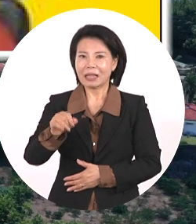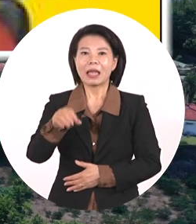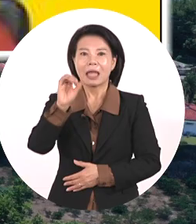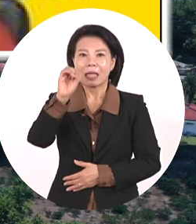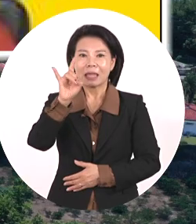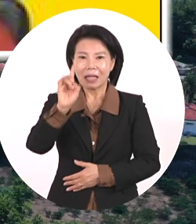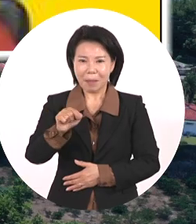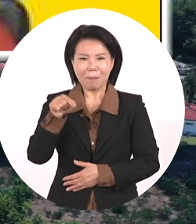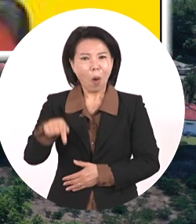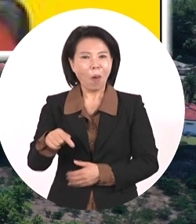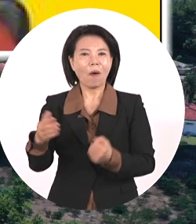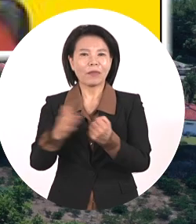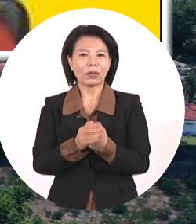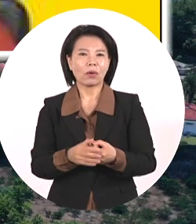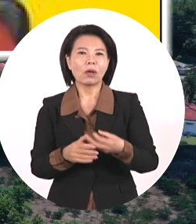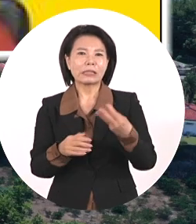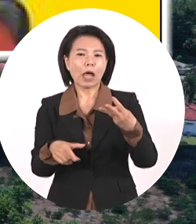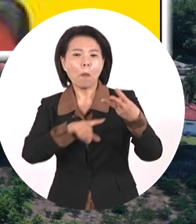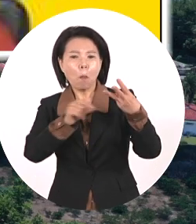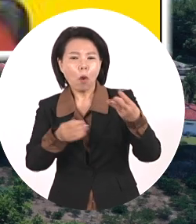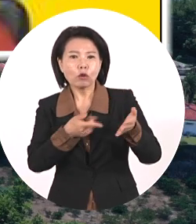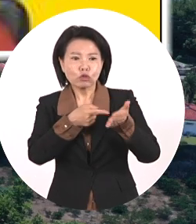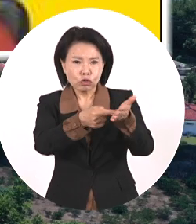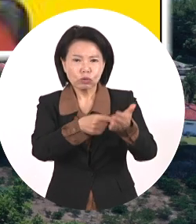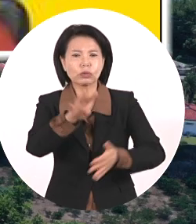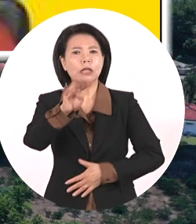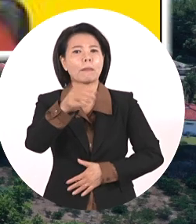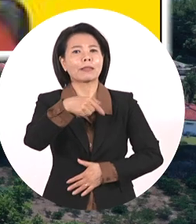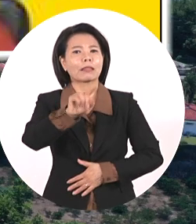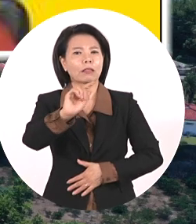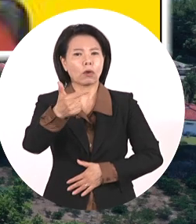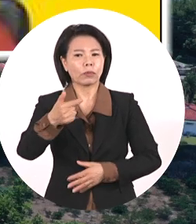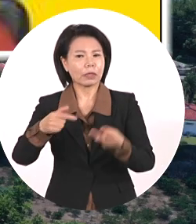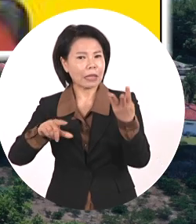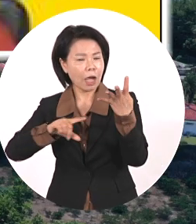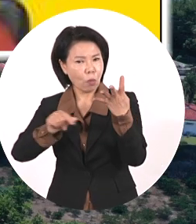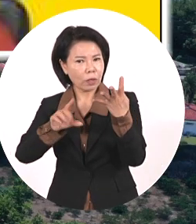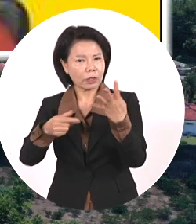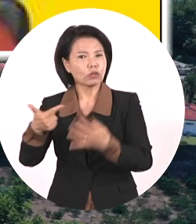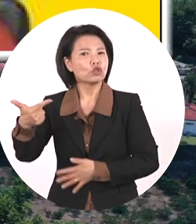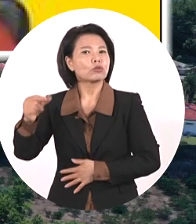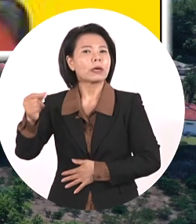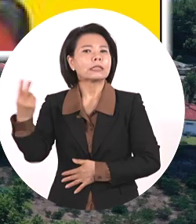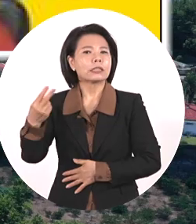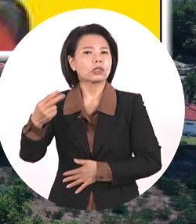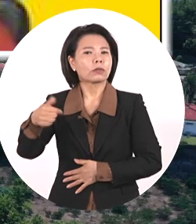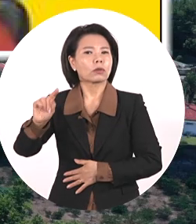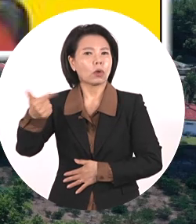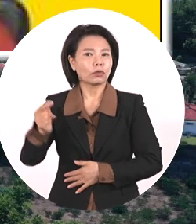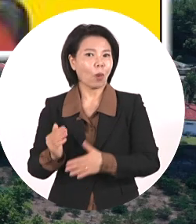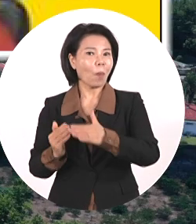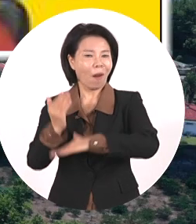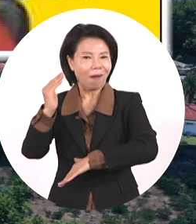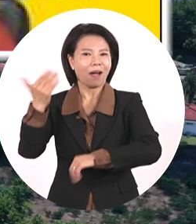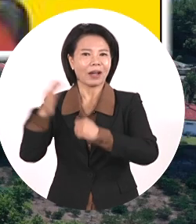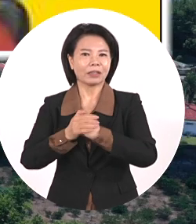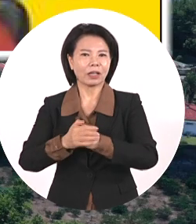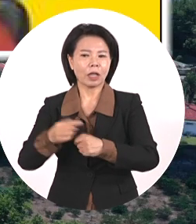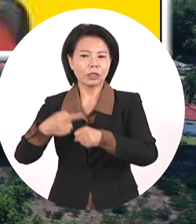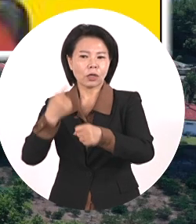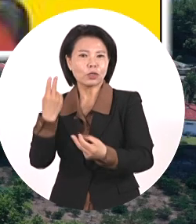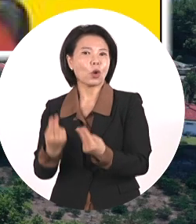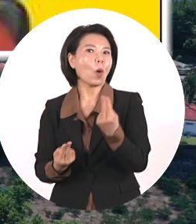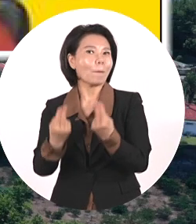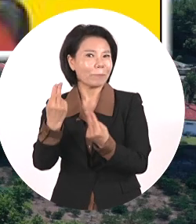이어가고 있습니다. 올해 3월 주문 건수는 4만여 건, 4월에는 6만 2천 건을